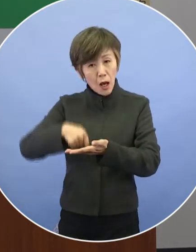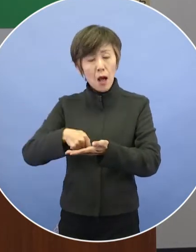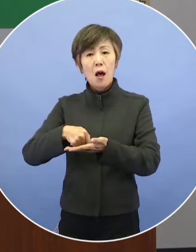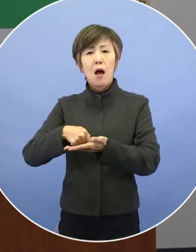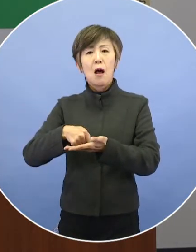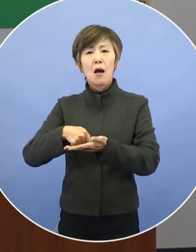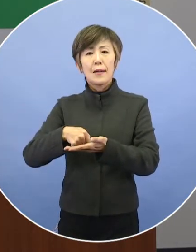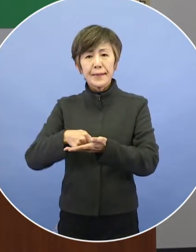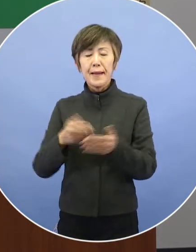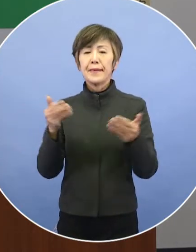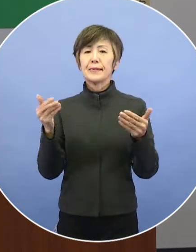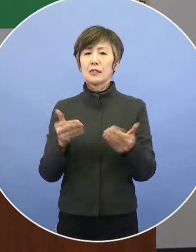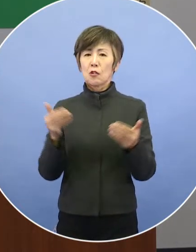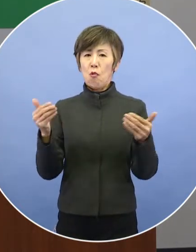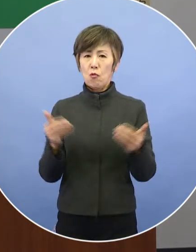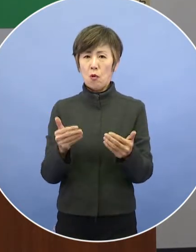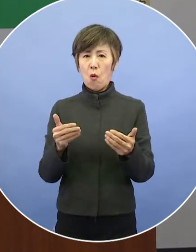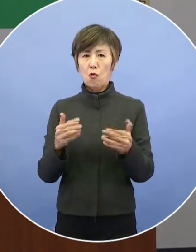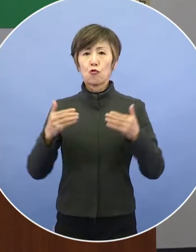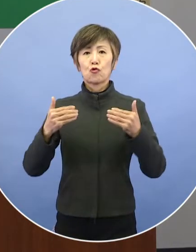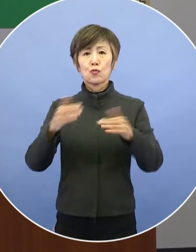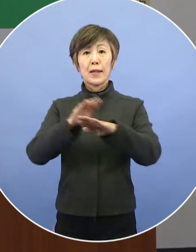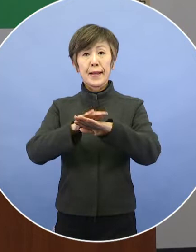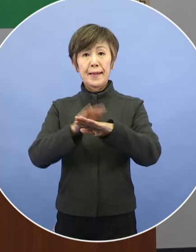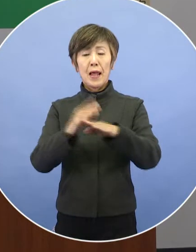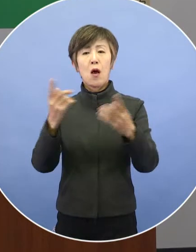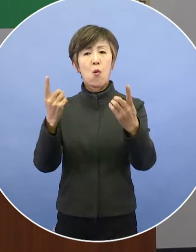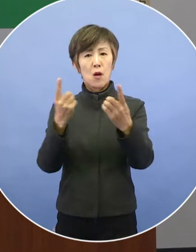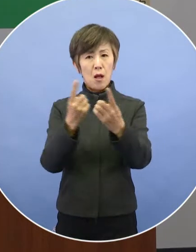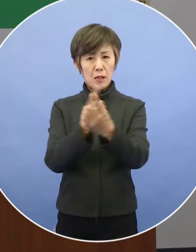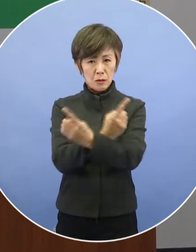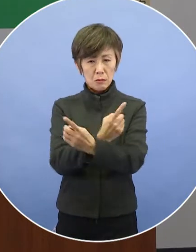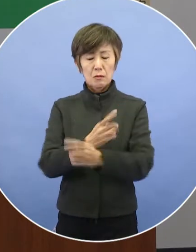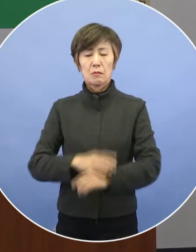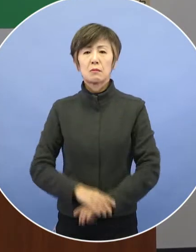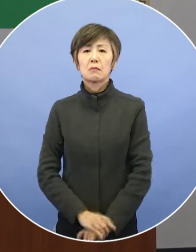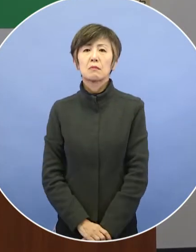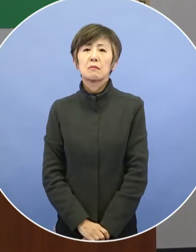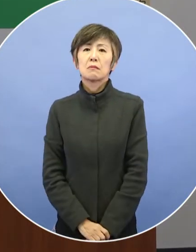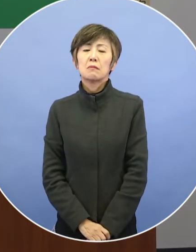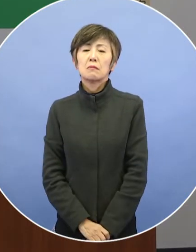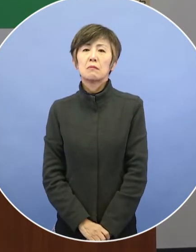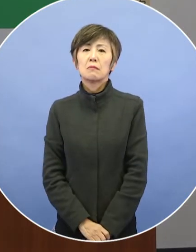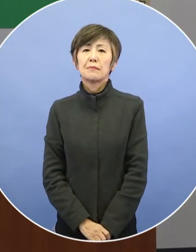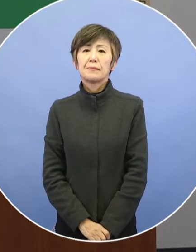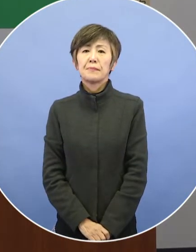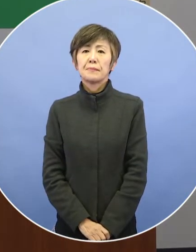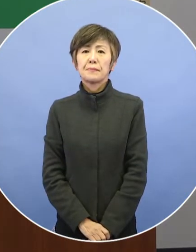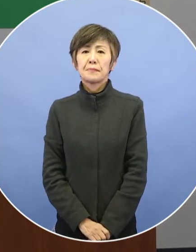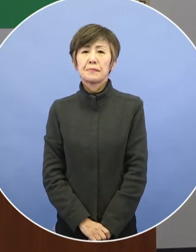こうした仕事の進め方を変えるというものでございます